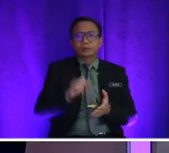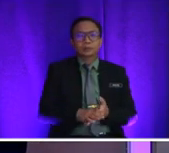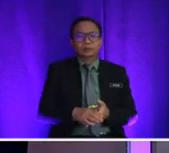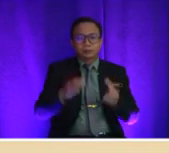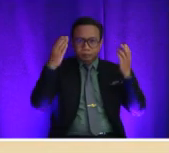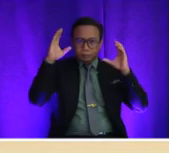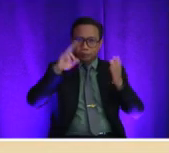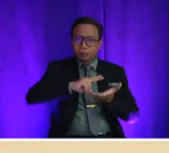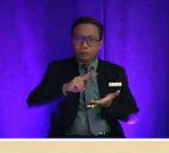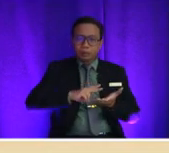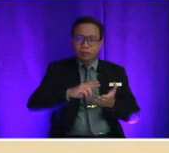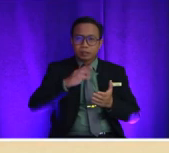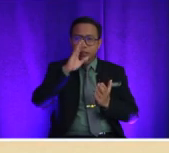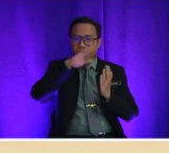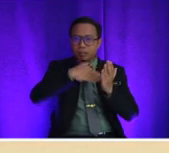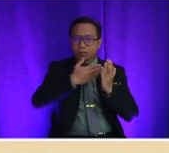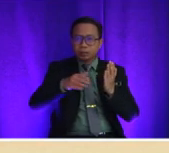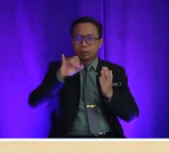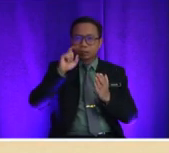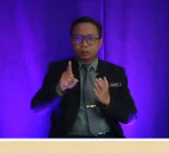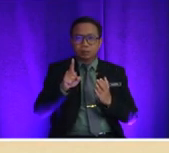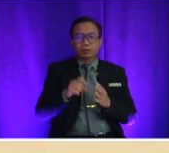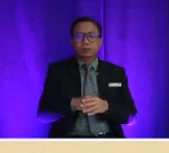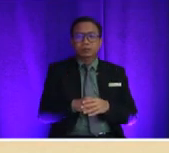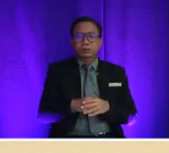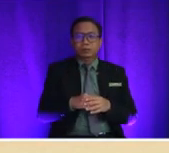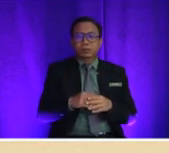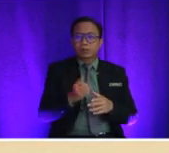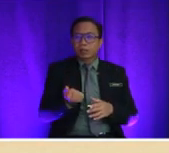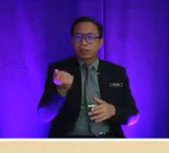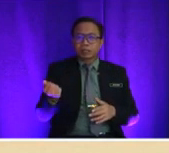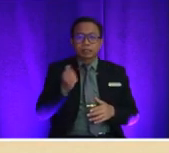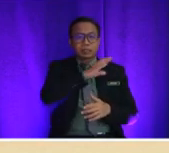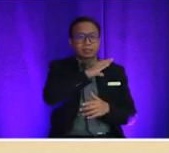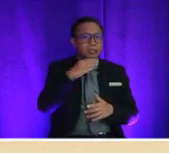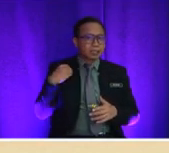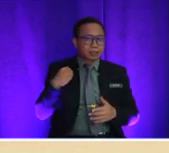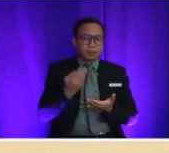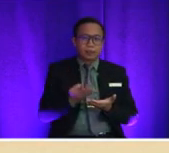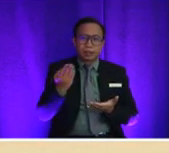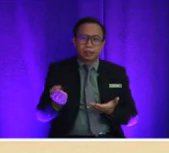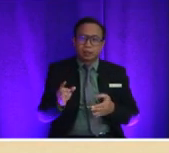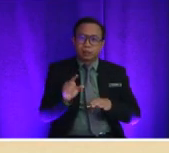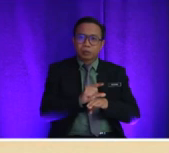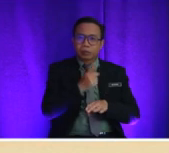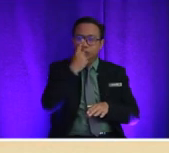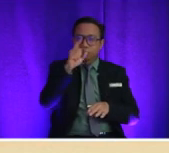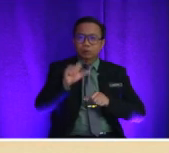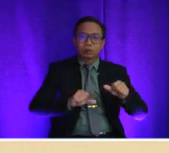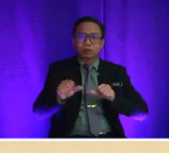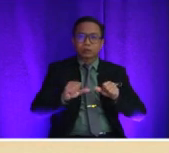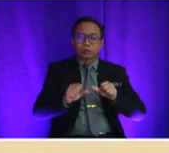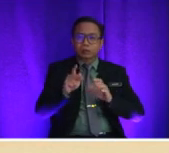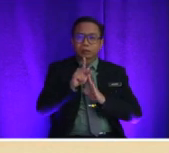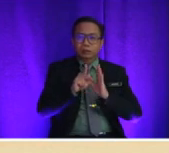jadwal 1 menunjukkan sebagian peralatan dan bahan yang digunakan untuk activity